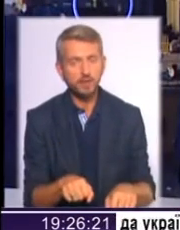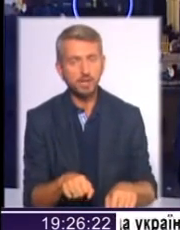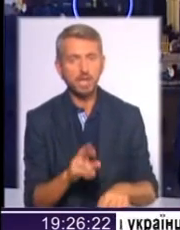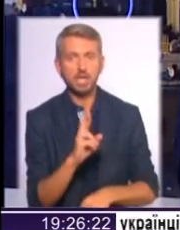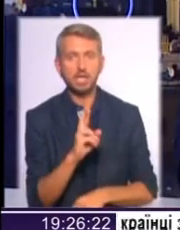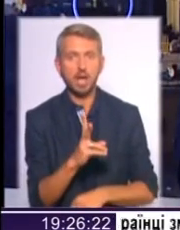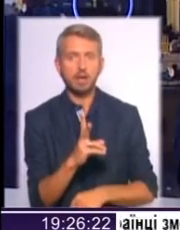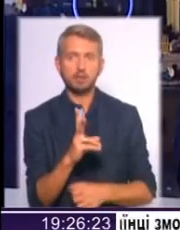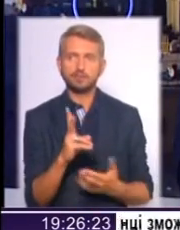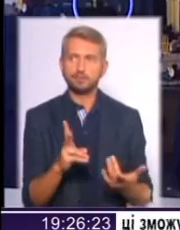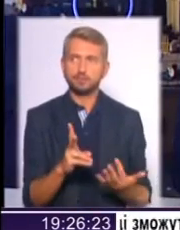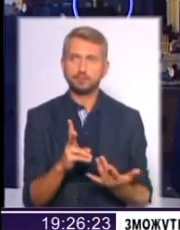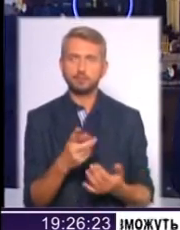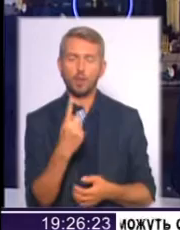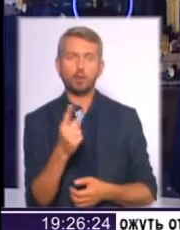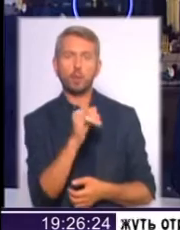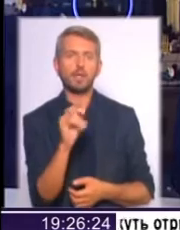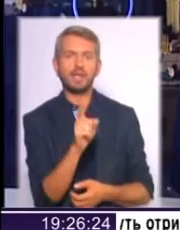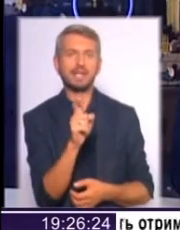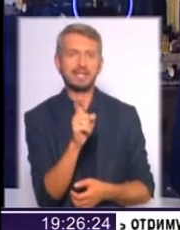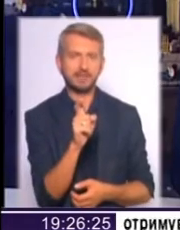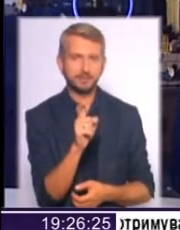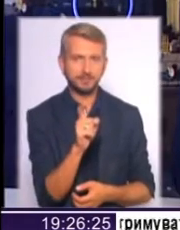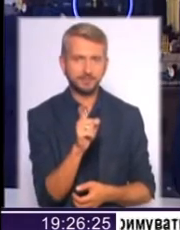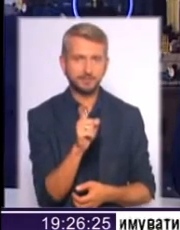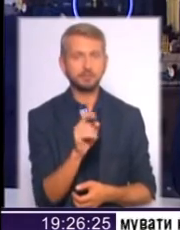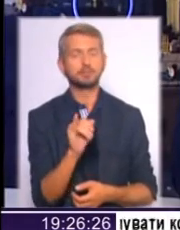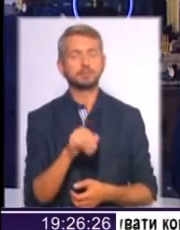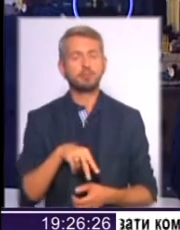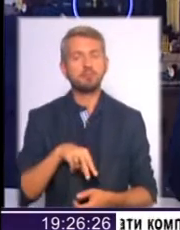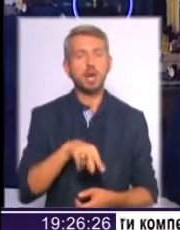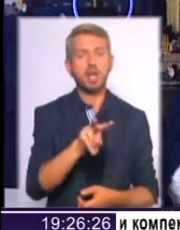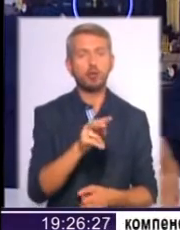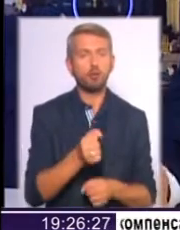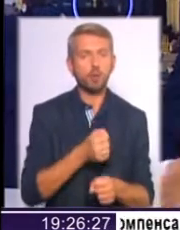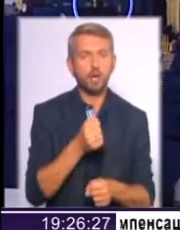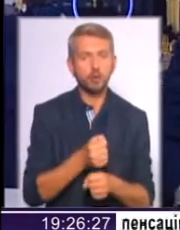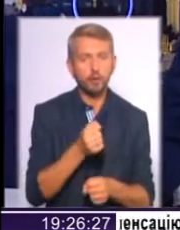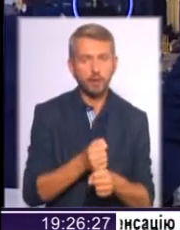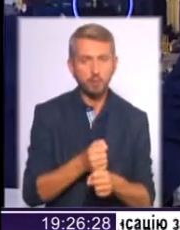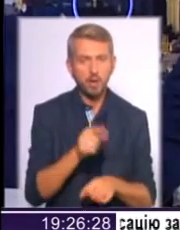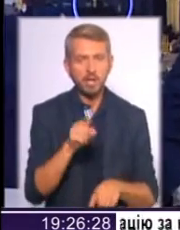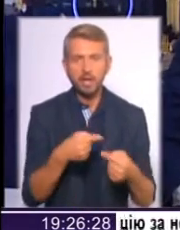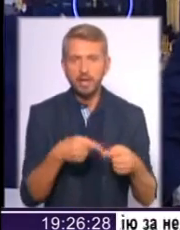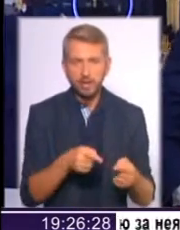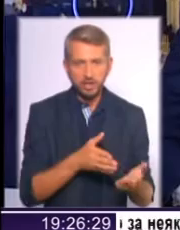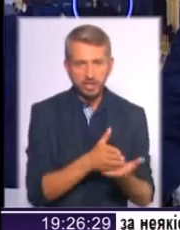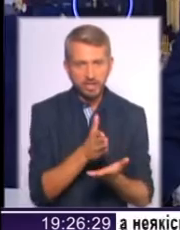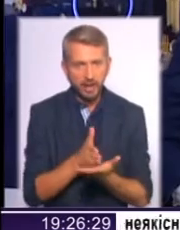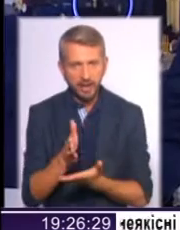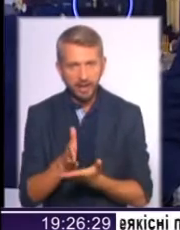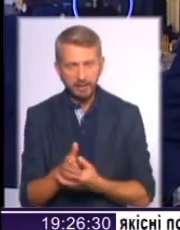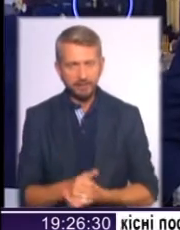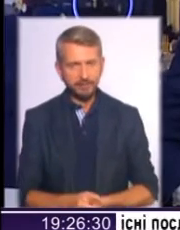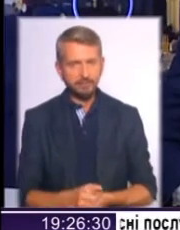як ну, одної із. І паралельно пропрацьовуємо деякі інші шляхи. От